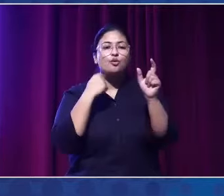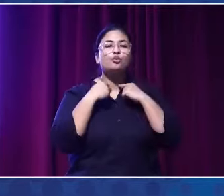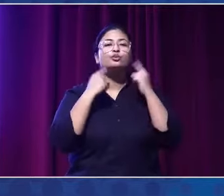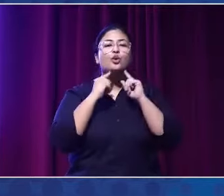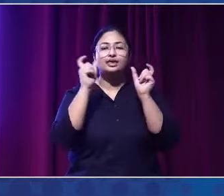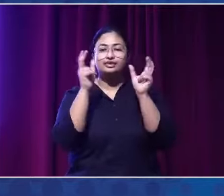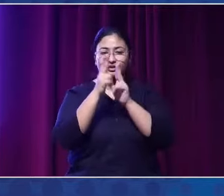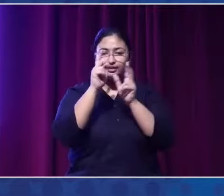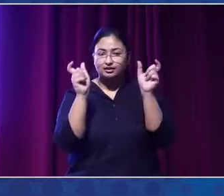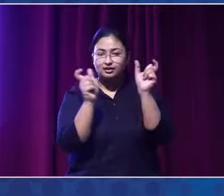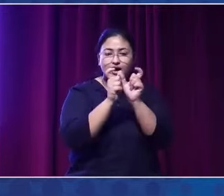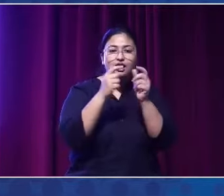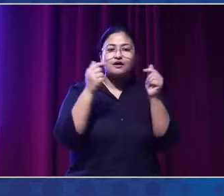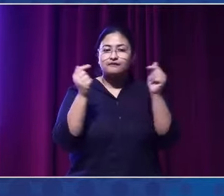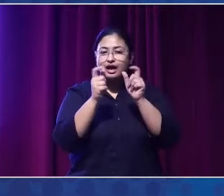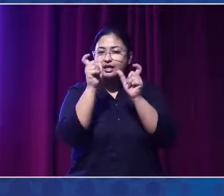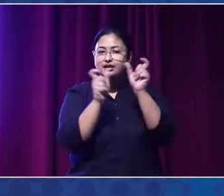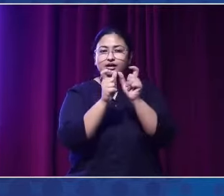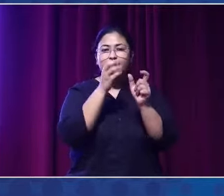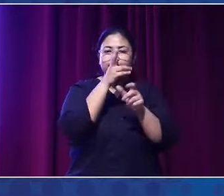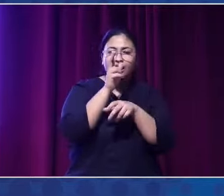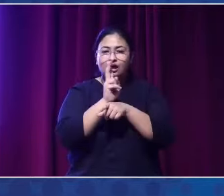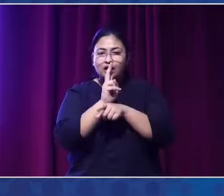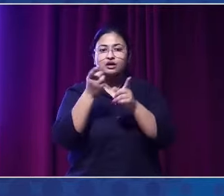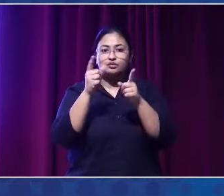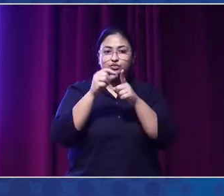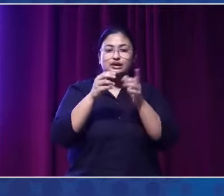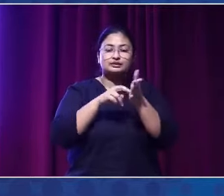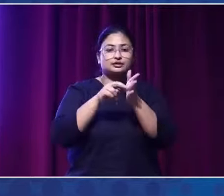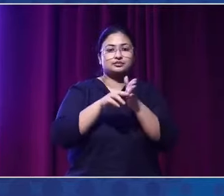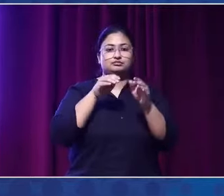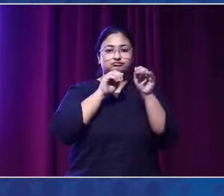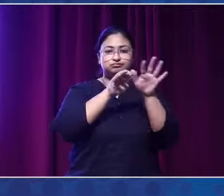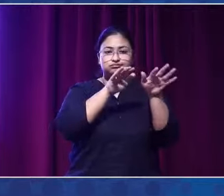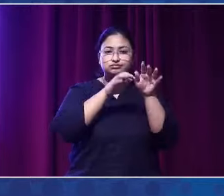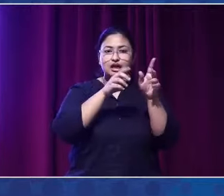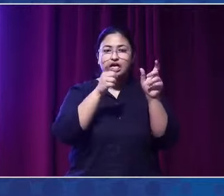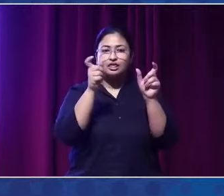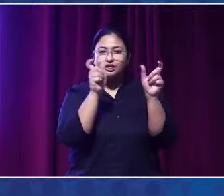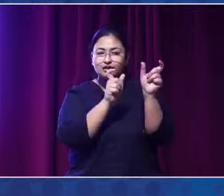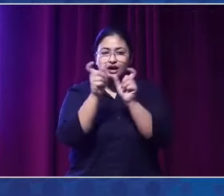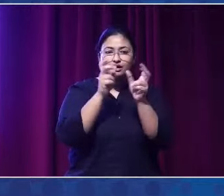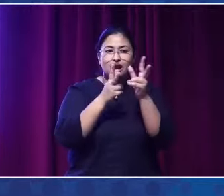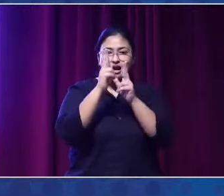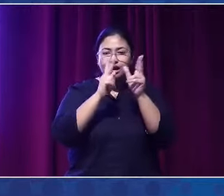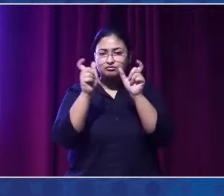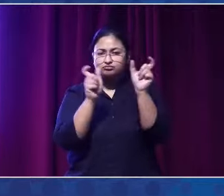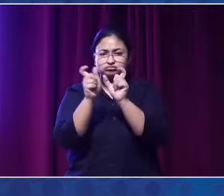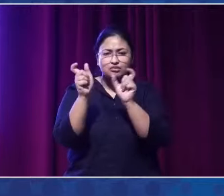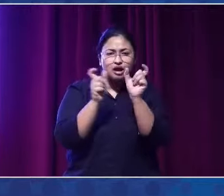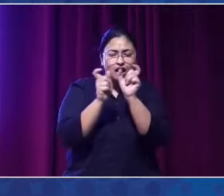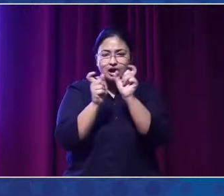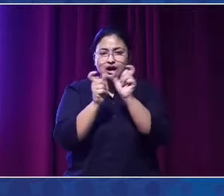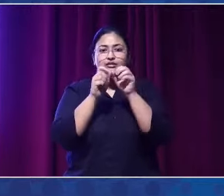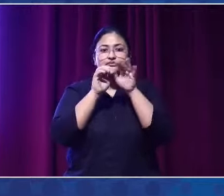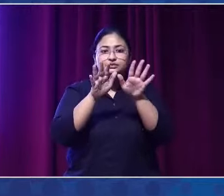को फाइट कहीं पर दिखा दी किसी की रैली किसी की भीड़ किसी का कुछ मिला दिया आपको ध्यान में होगा कुछ